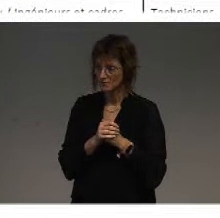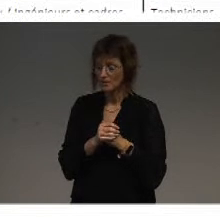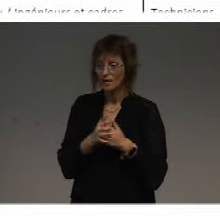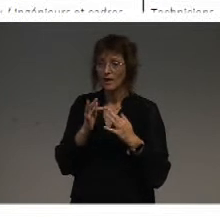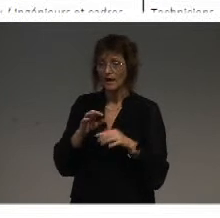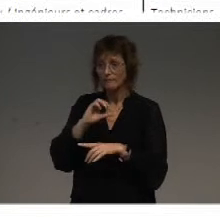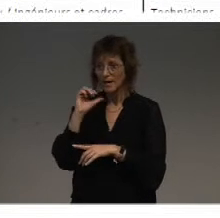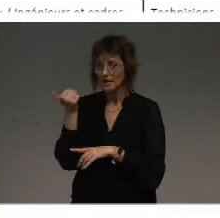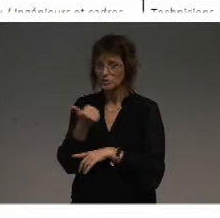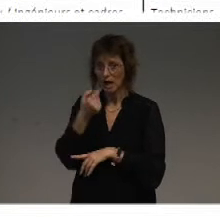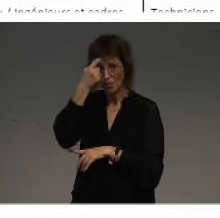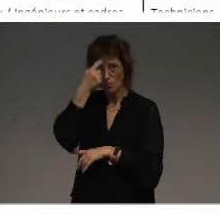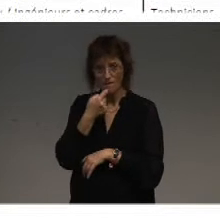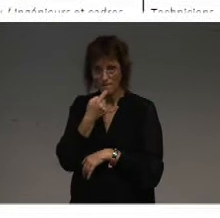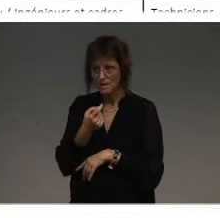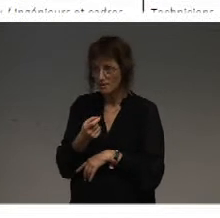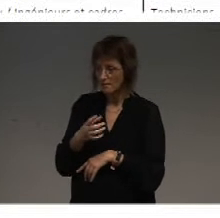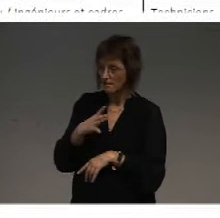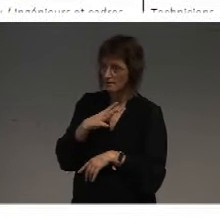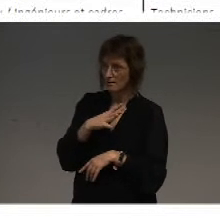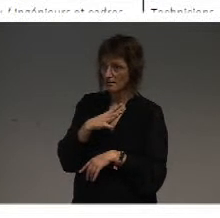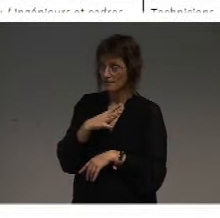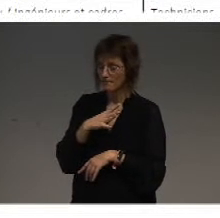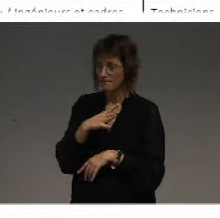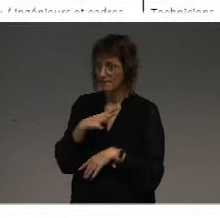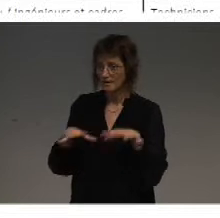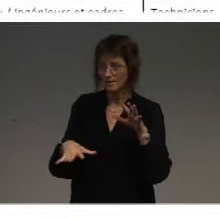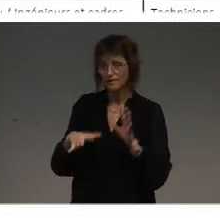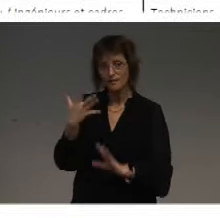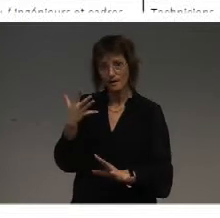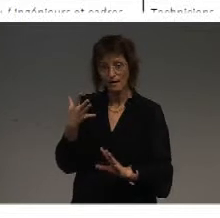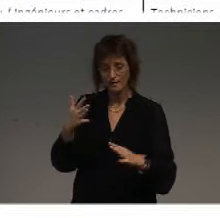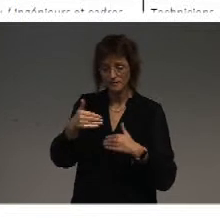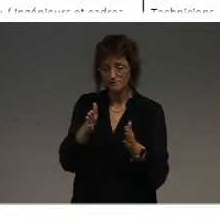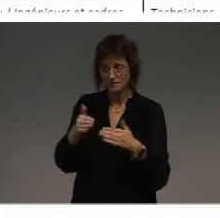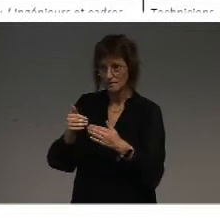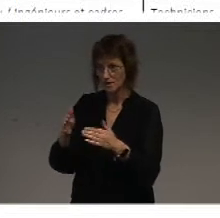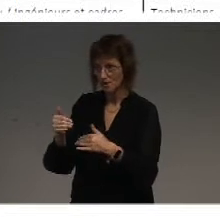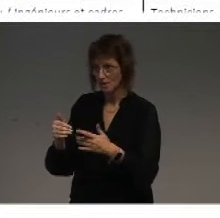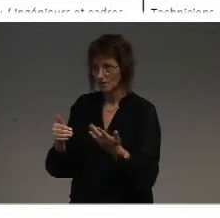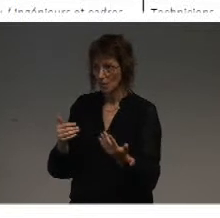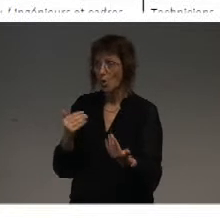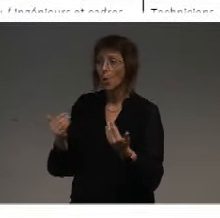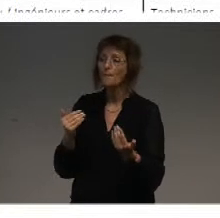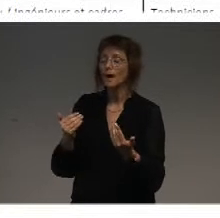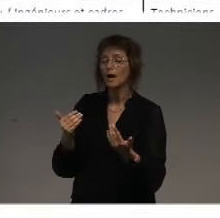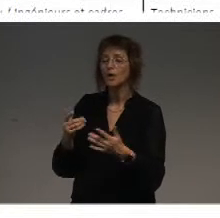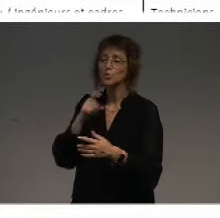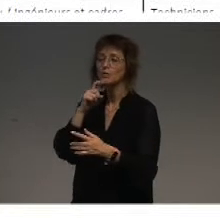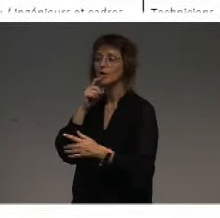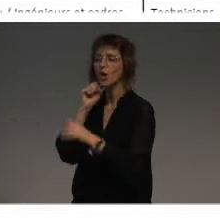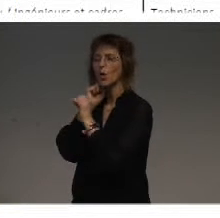profil, on a identifié les 15 domaines, par rapport aux contraintes qu'on a